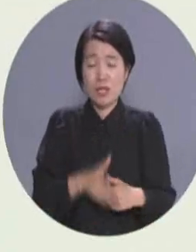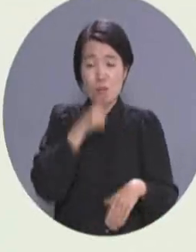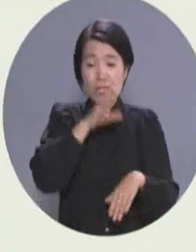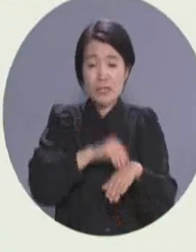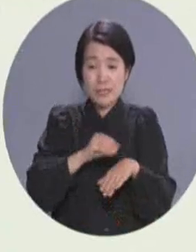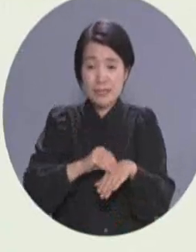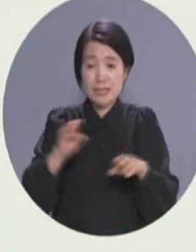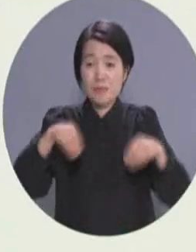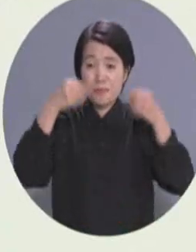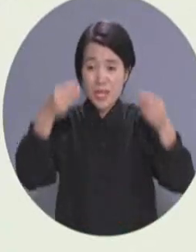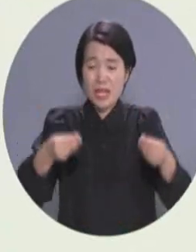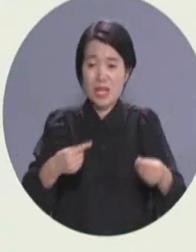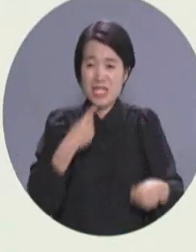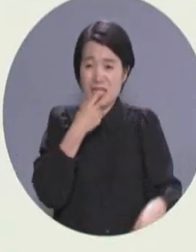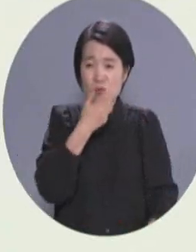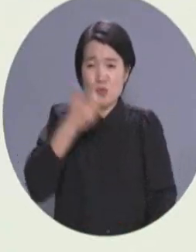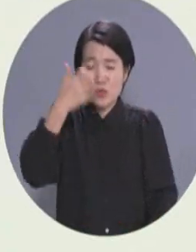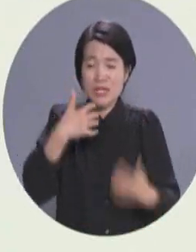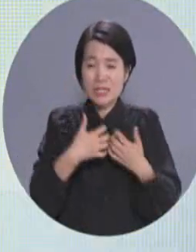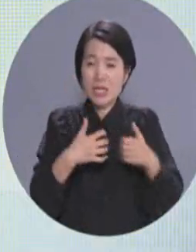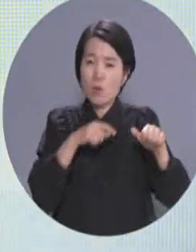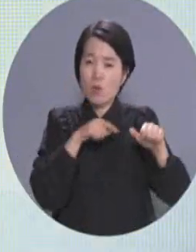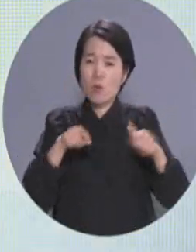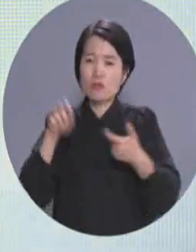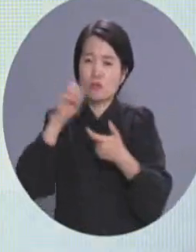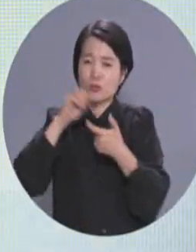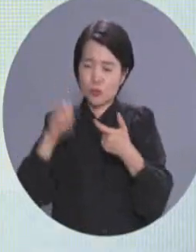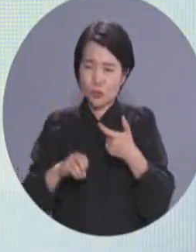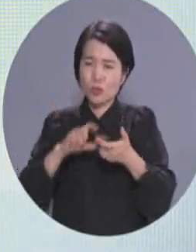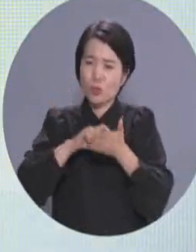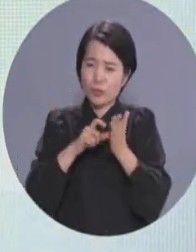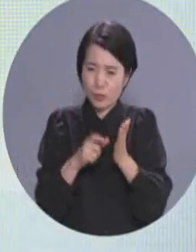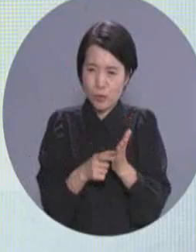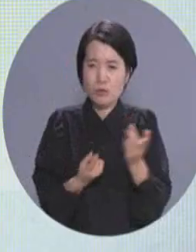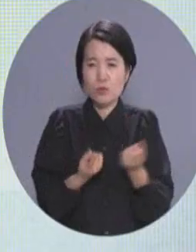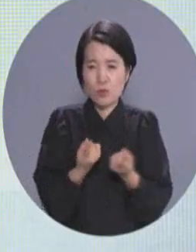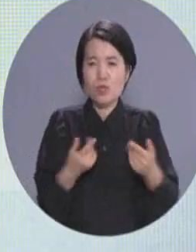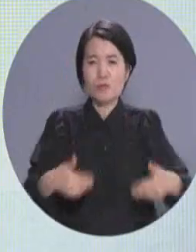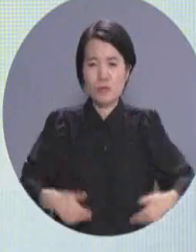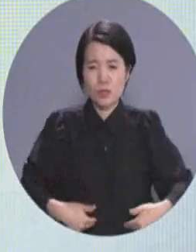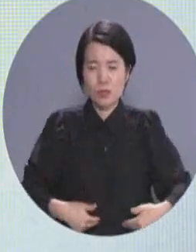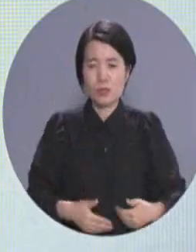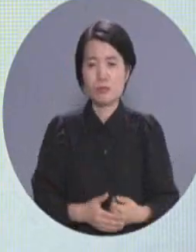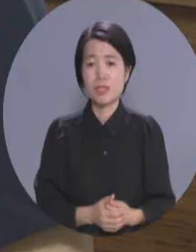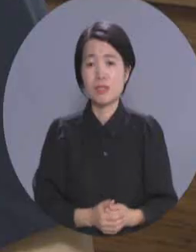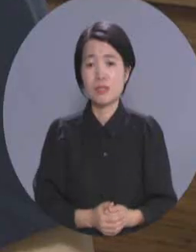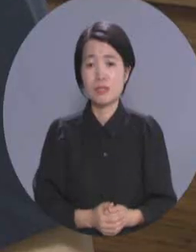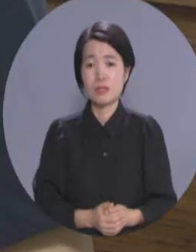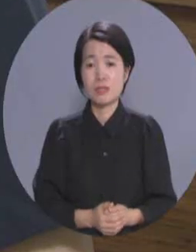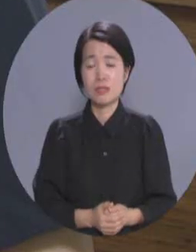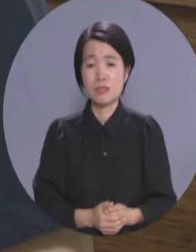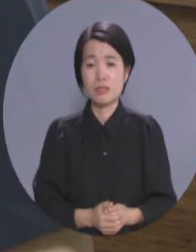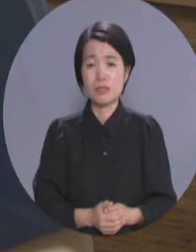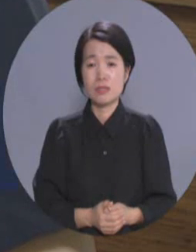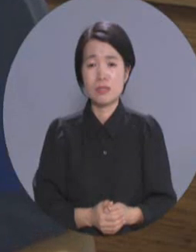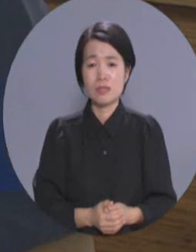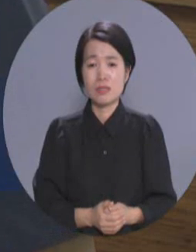젖은 수건을 널거나 가습기로 50%에서 60% 적정 습도를 맞추는 것도 도움이 됩니다